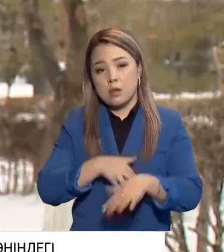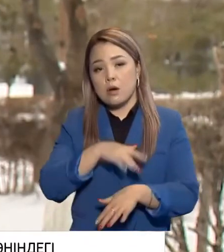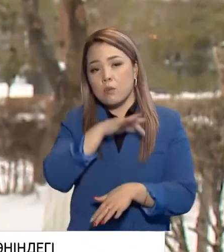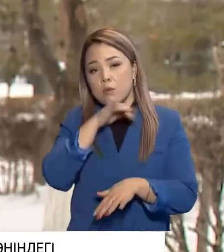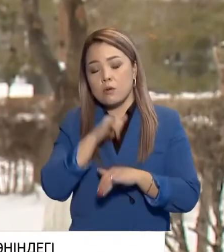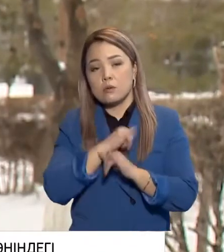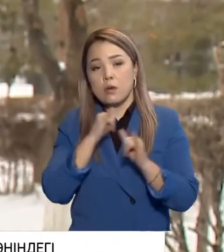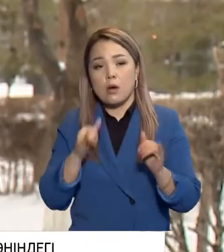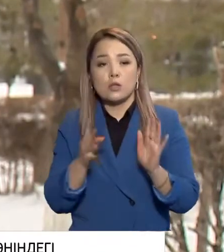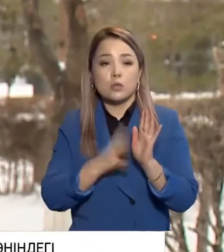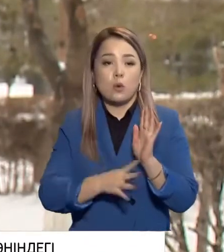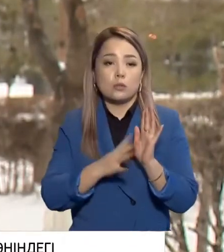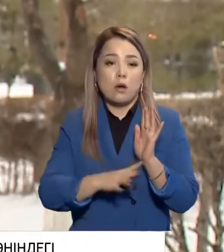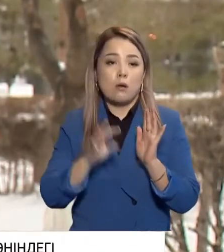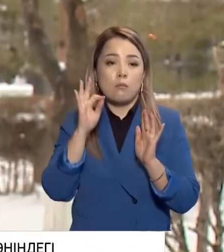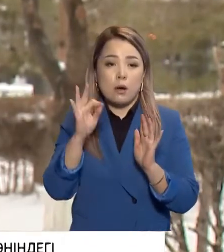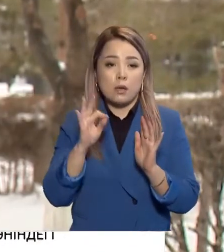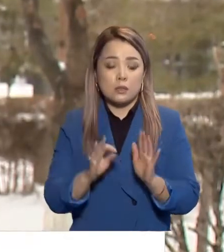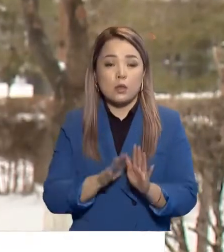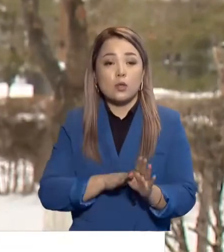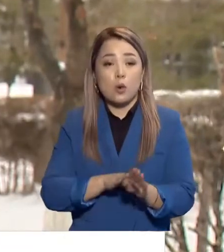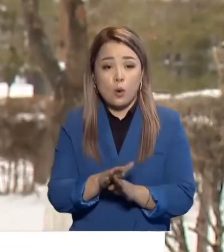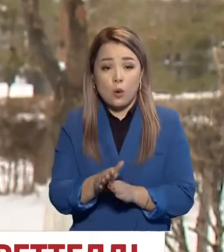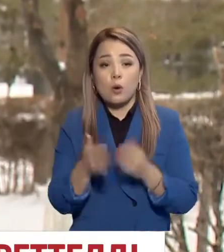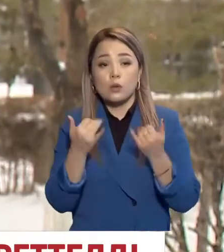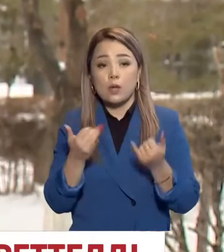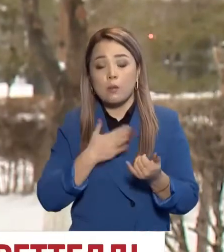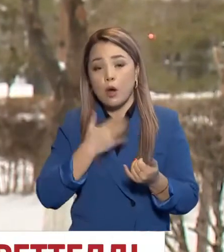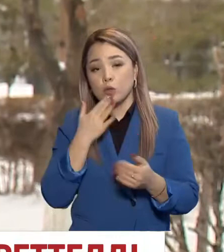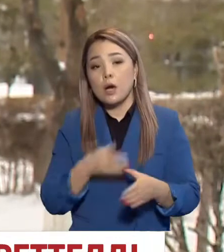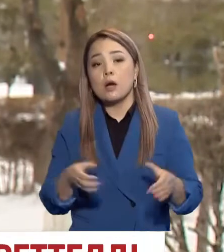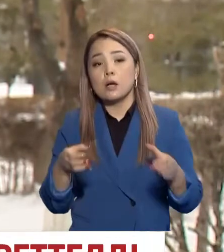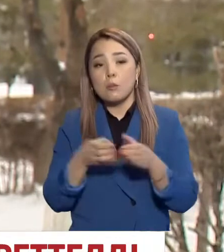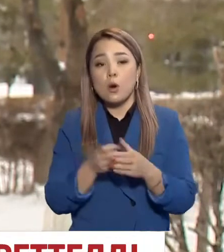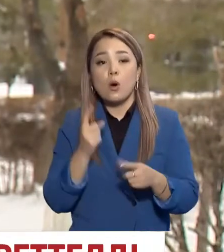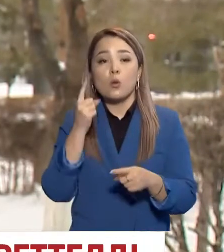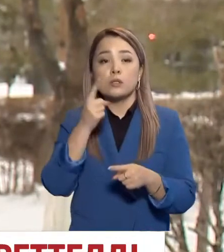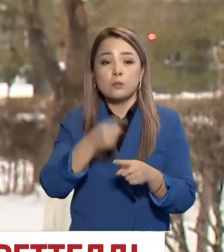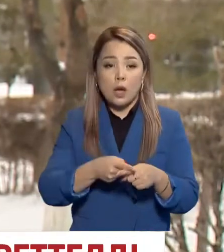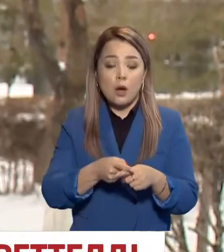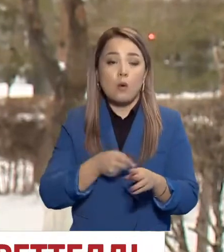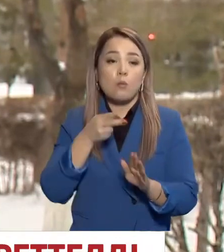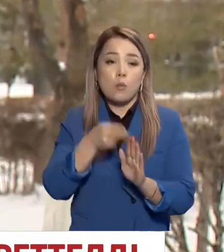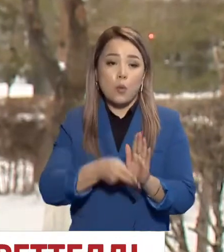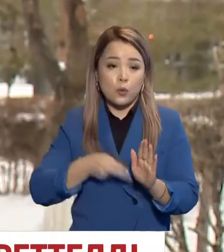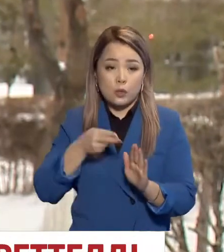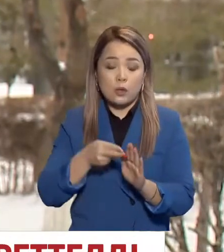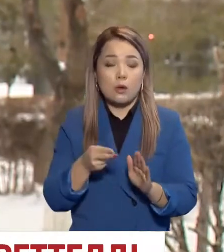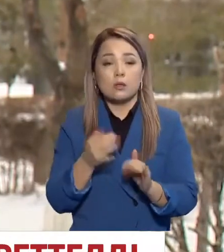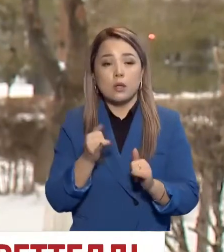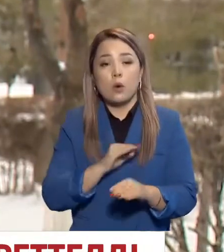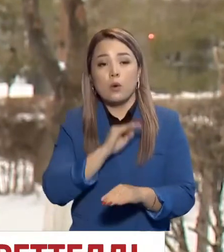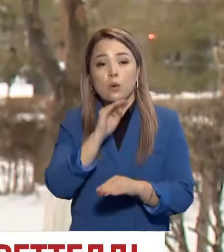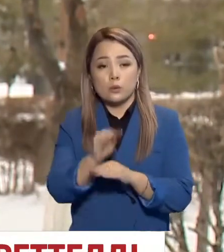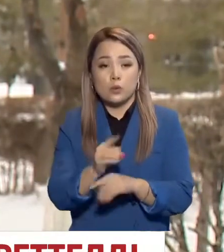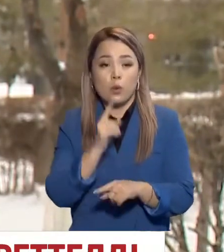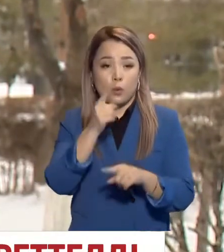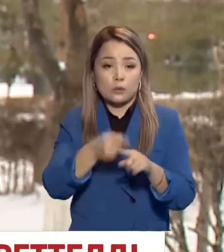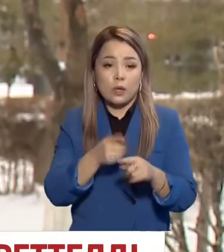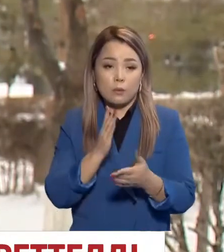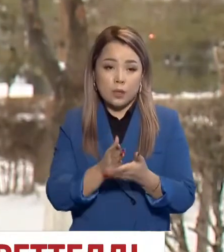енді 90%-дан асып кетті. Осыған орай бізді ұлттық компания қосымша пойыздарды қазір іске қосқалы отыр.